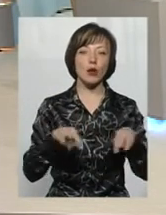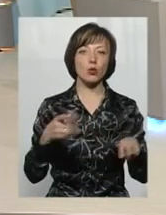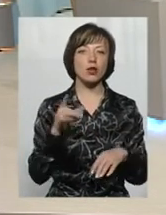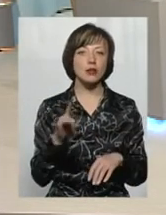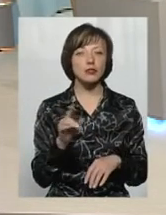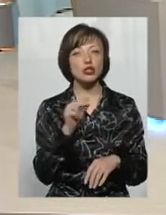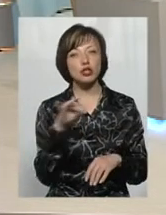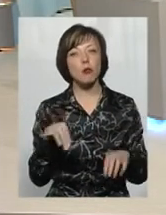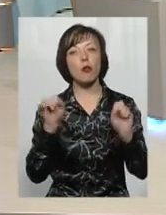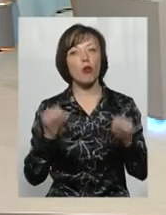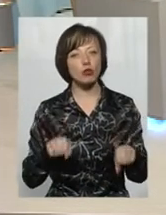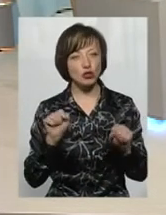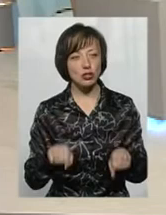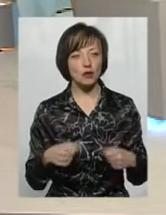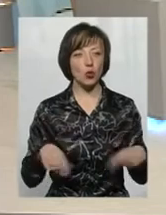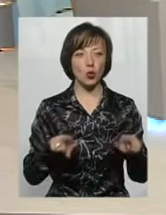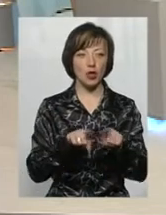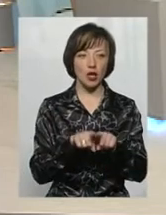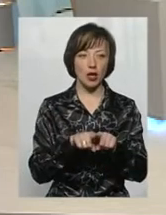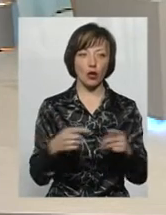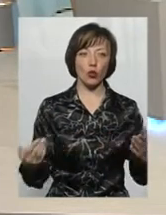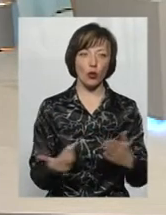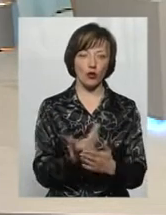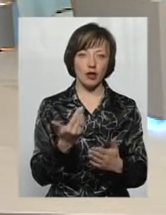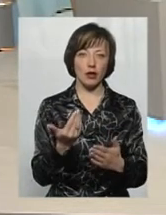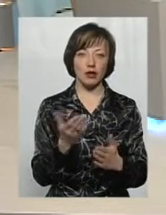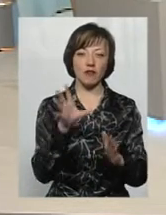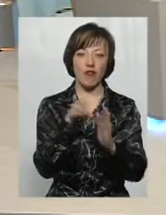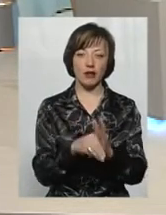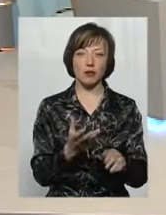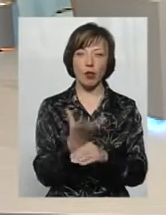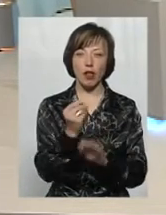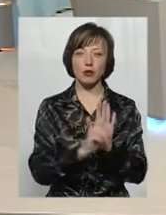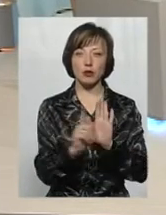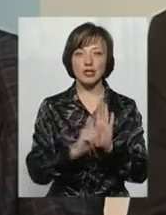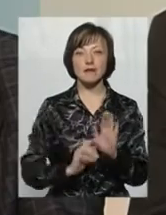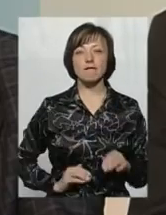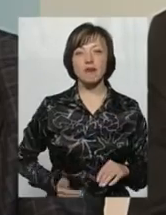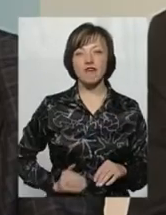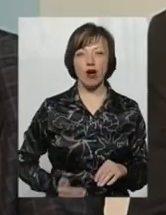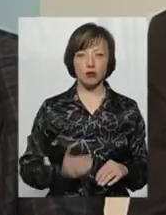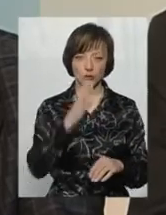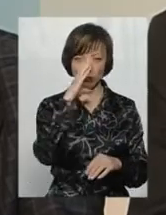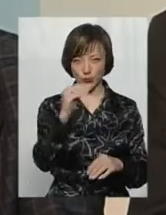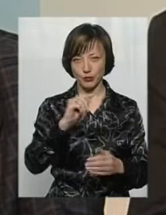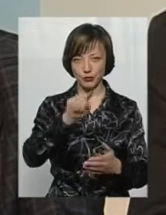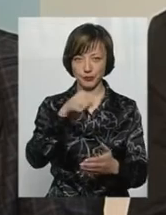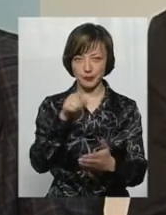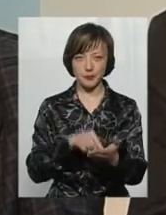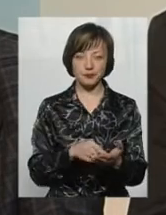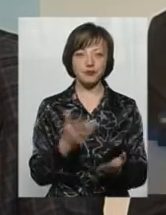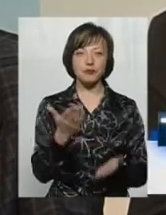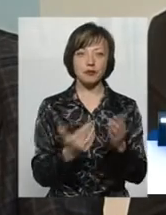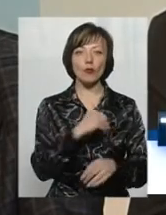чи можливо ось такі якісь нові введення по оплаті проїзду в приватному транспорті? Якщо ми хочемо в місті